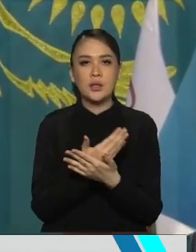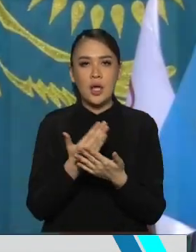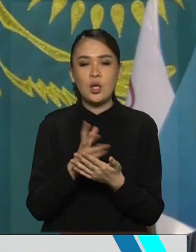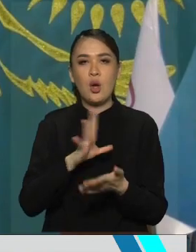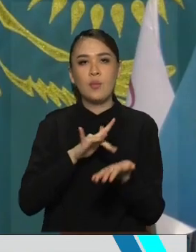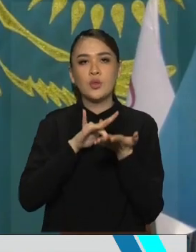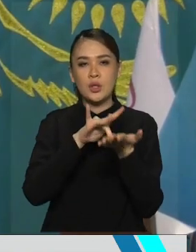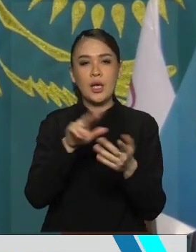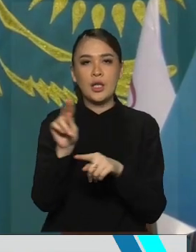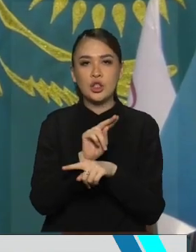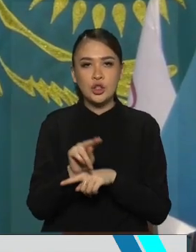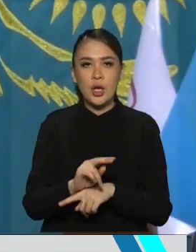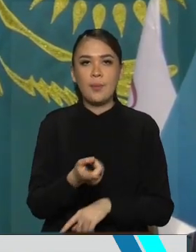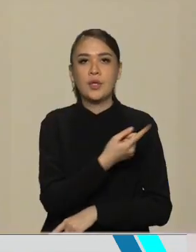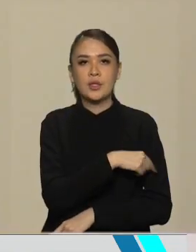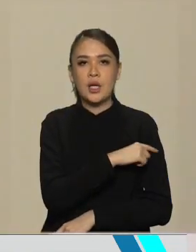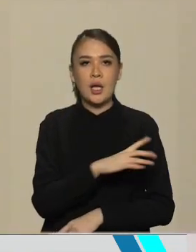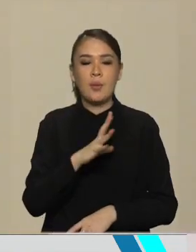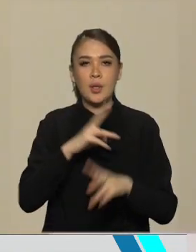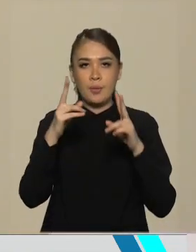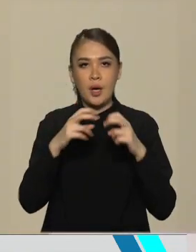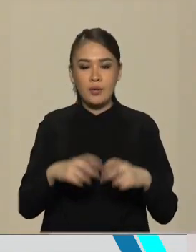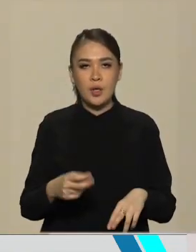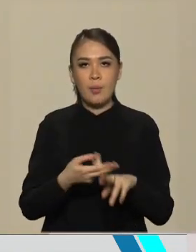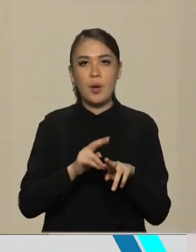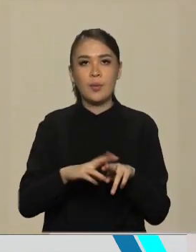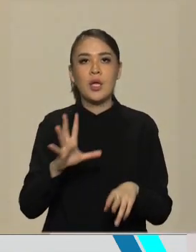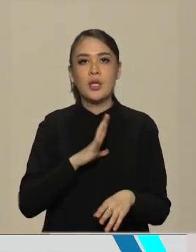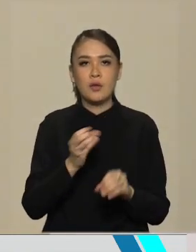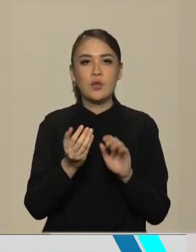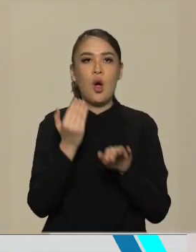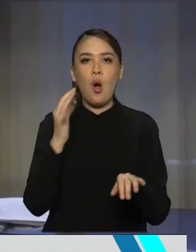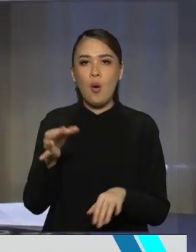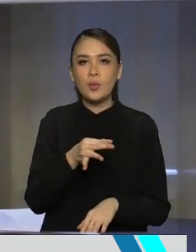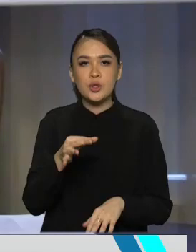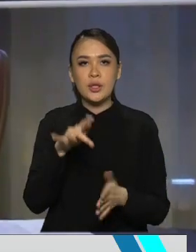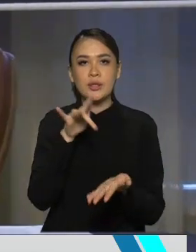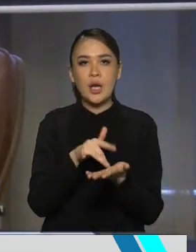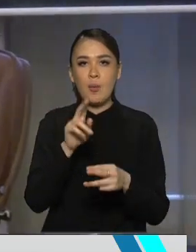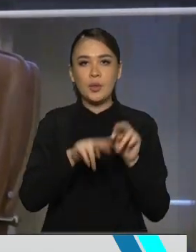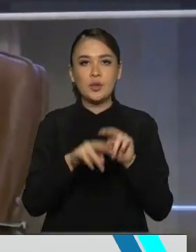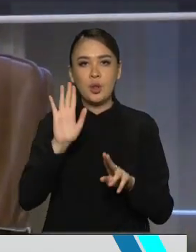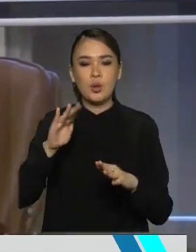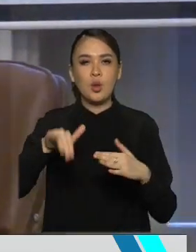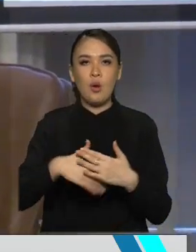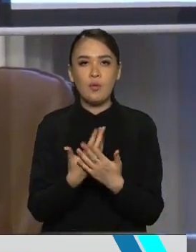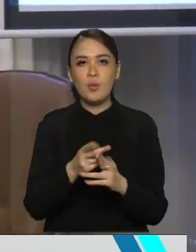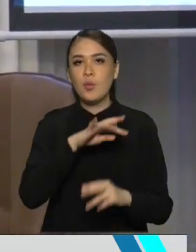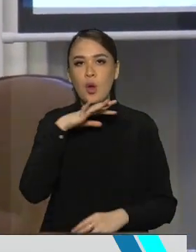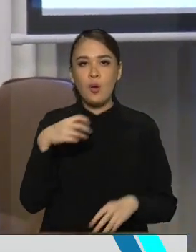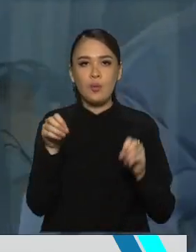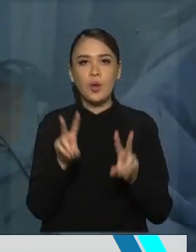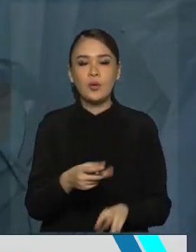санаторно-курортного лечения и медицинской реабилитации. Помимо этого, в областном центре построят новую многопрофильную больницу